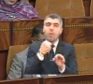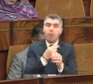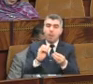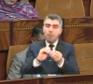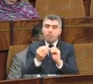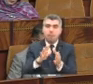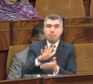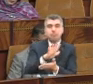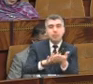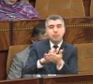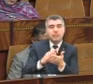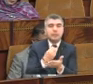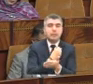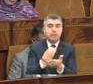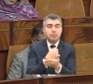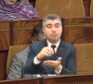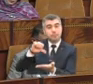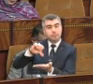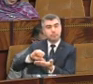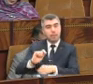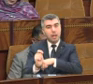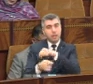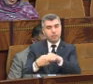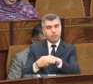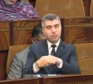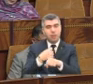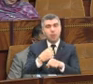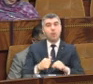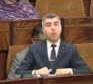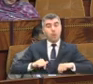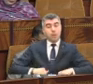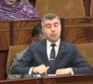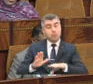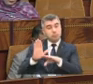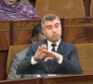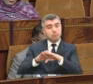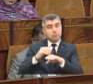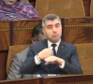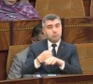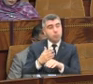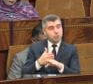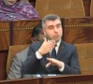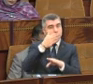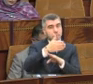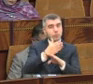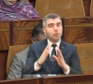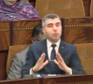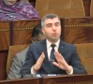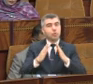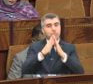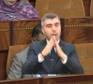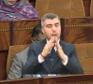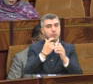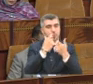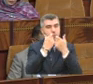اللي كتعرفها الوضعية الصحية بالعالم القروي. لذا السيد الوزير ندعوكم إلى القيام بزيارة ميدانية بالمناطق الجبلية باش توقفوا